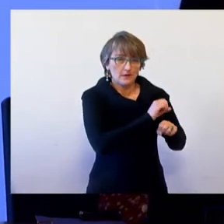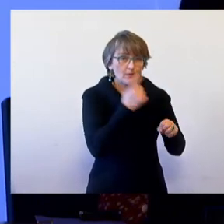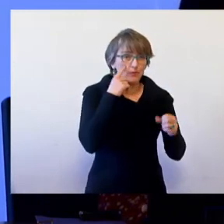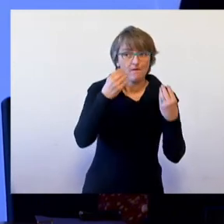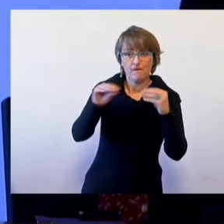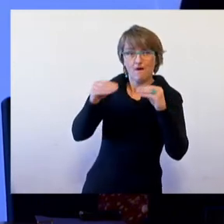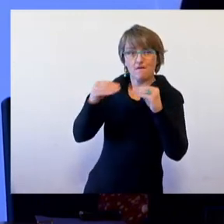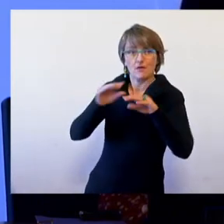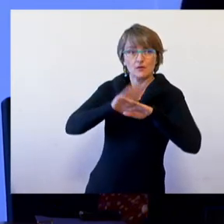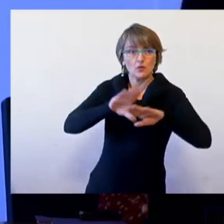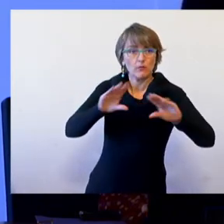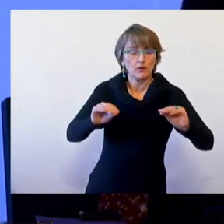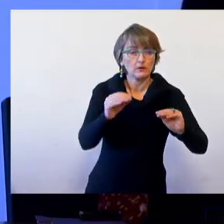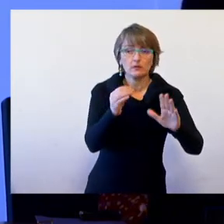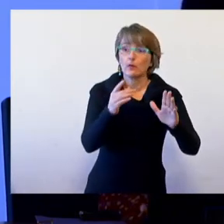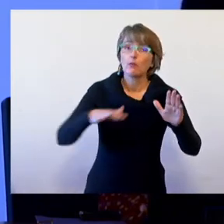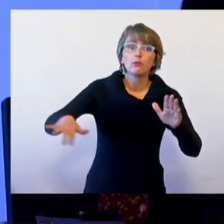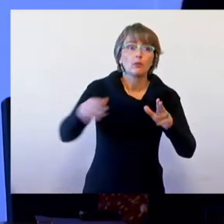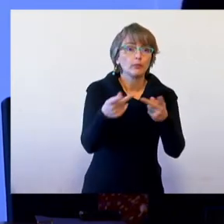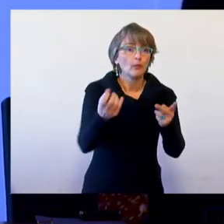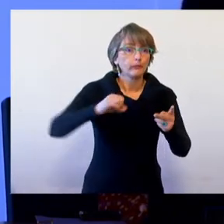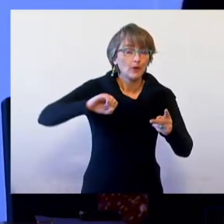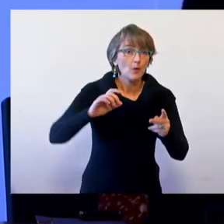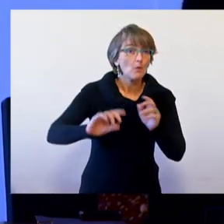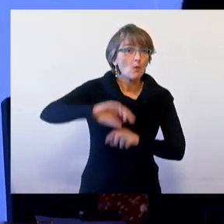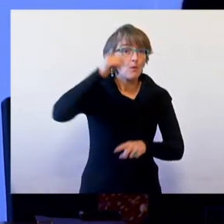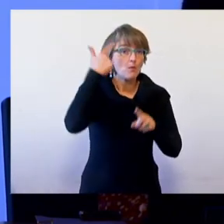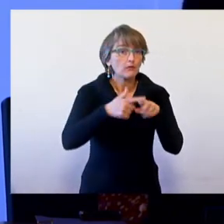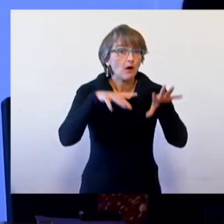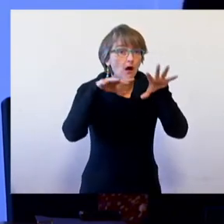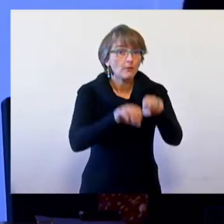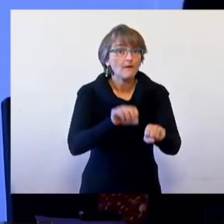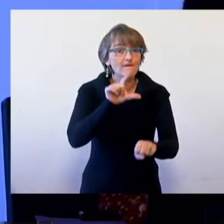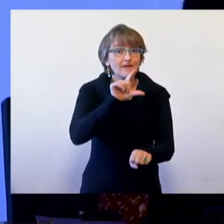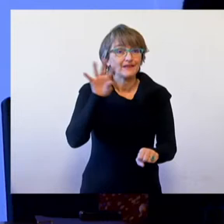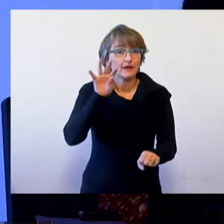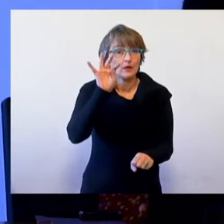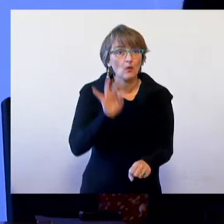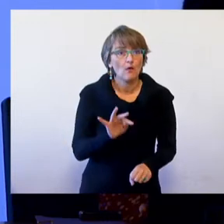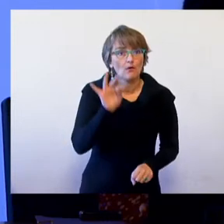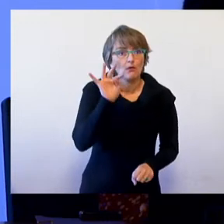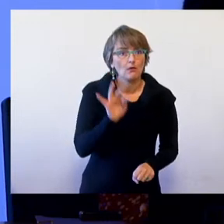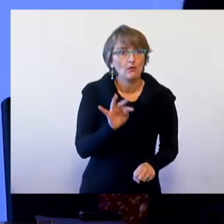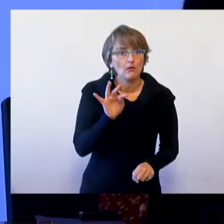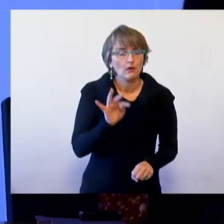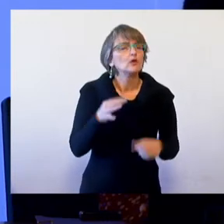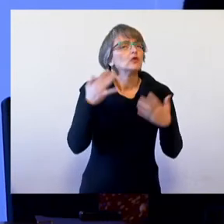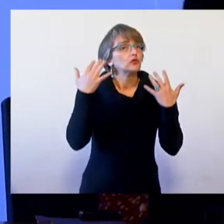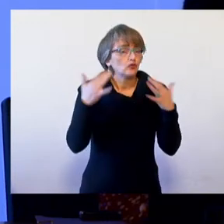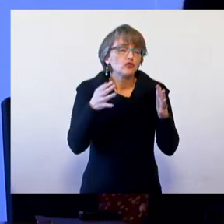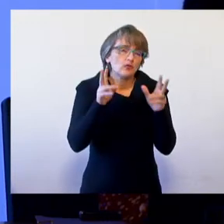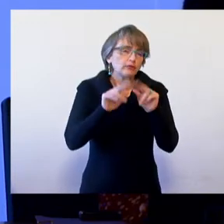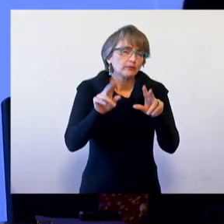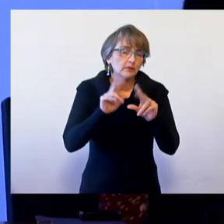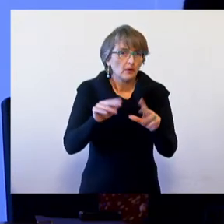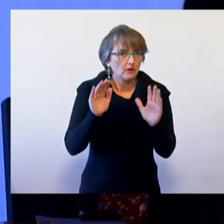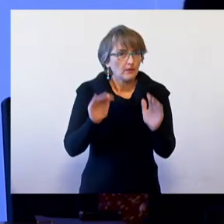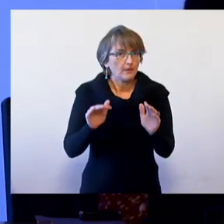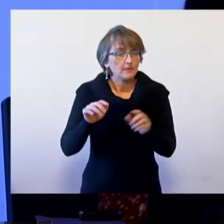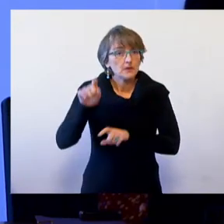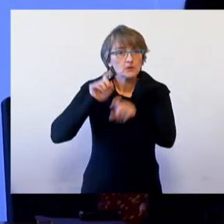La première saisie, c'était 24 tonnes. Donc on était vraiment, je vous l'ai raconté, mais je reprends bien l'historique. 24 tonnes de